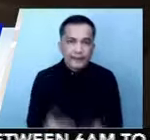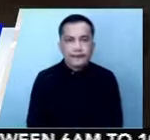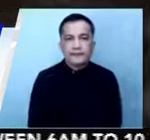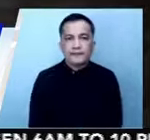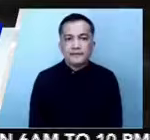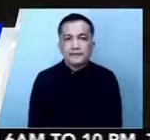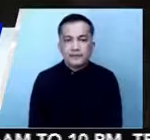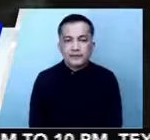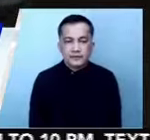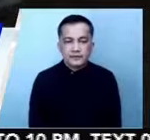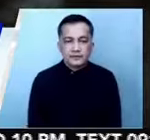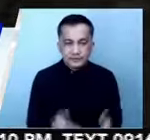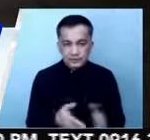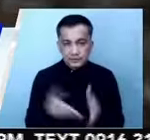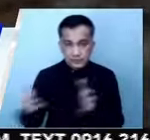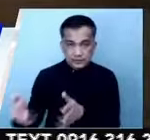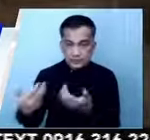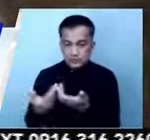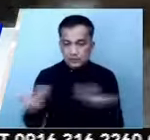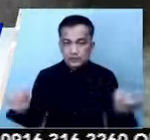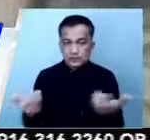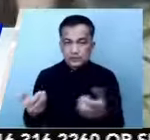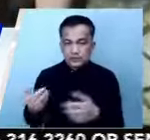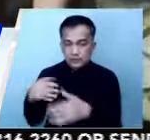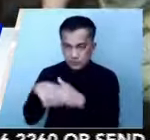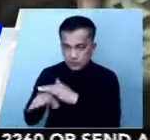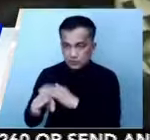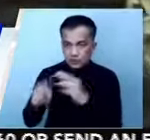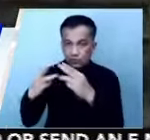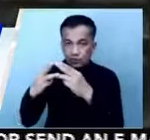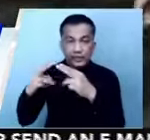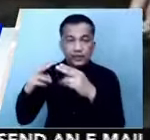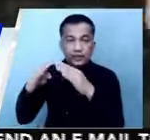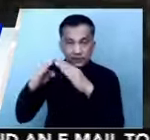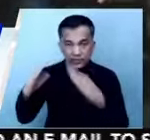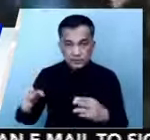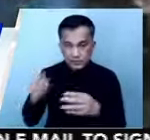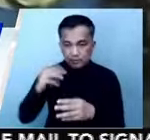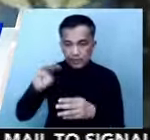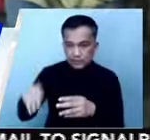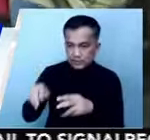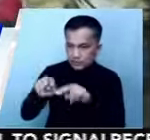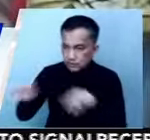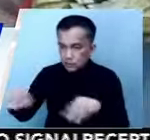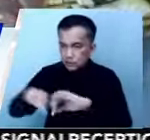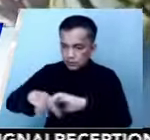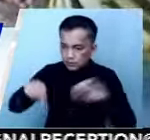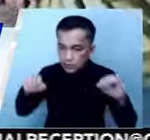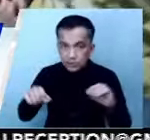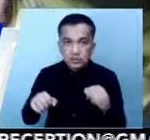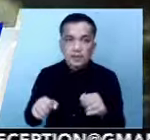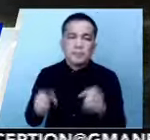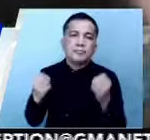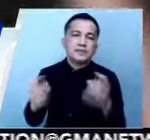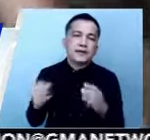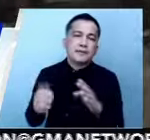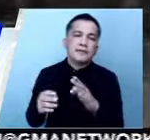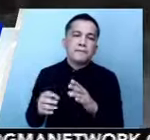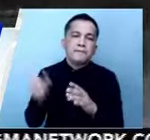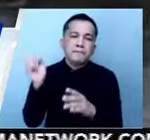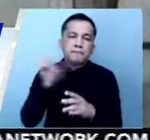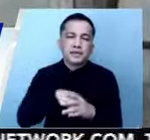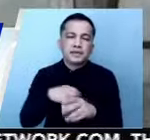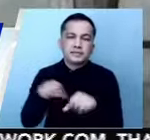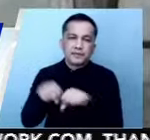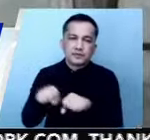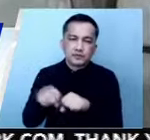Sa hiwalay ng operasyon, pinasok ang ilang warehouse sa Manila kung saan tumambad ang sako-sakong pinaking branded na sandals at clog shoes mula